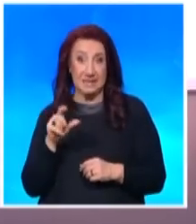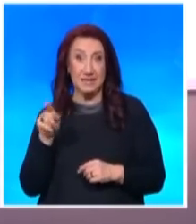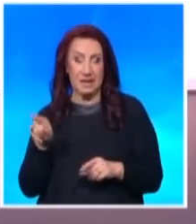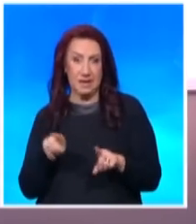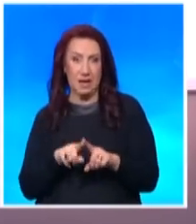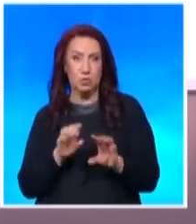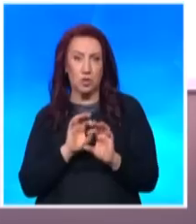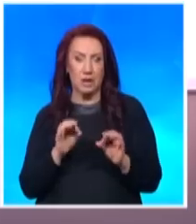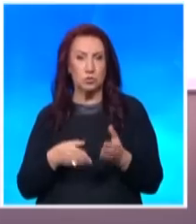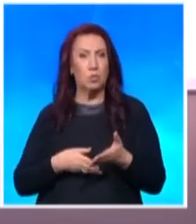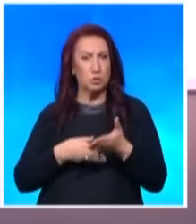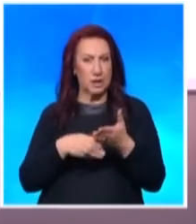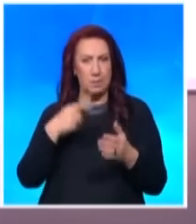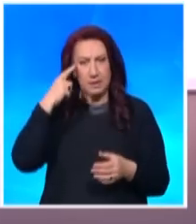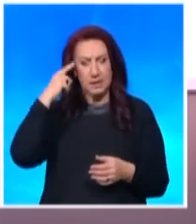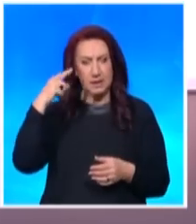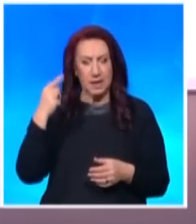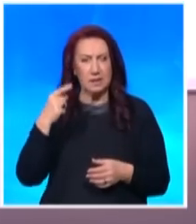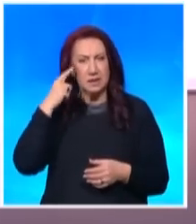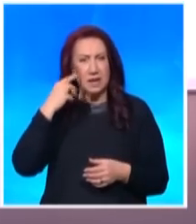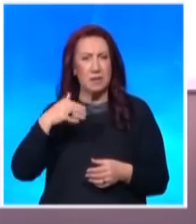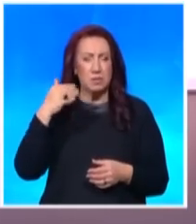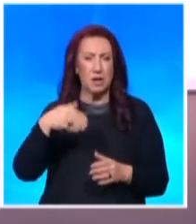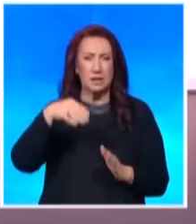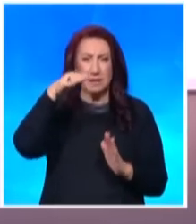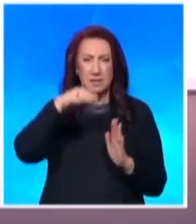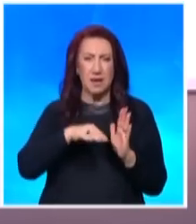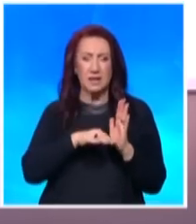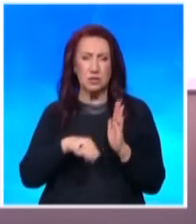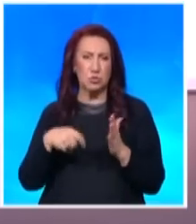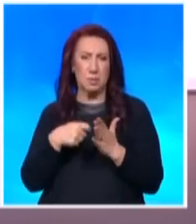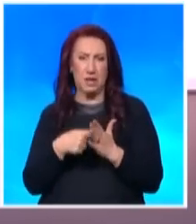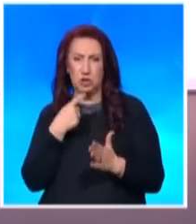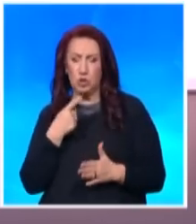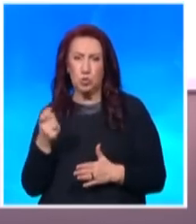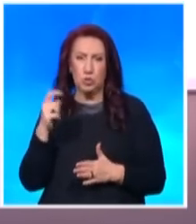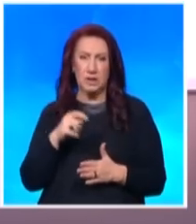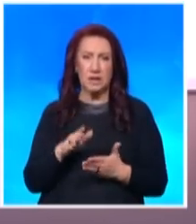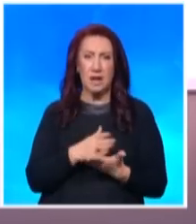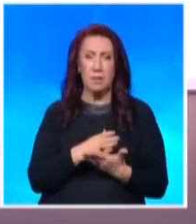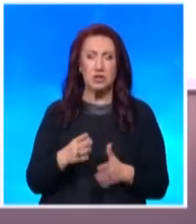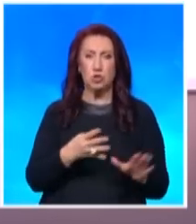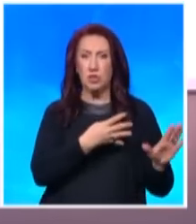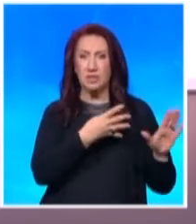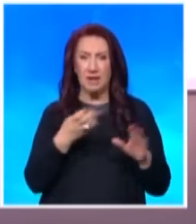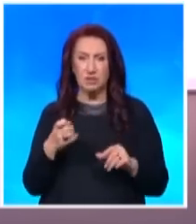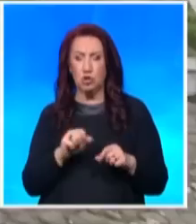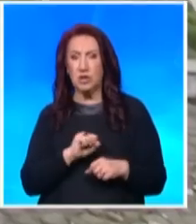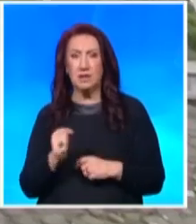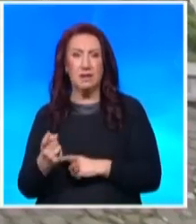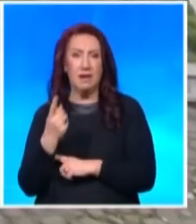ясно, подкрепят идеята и прогнозират най-ниското заплащане до година да е между 900 и 1000 лева.